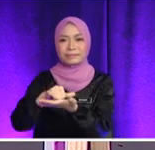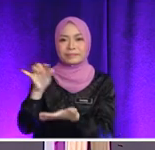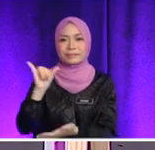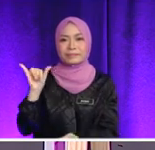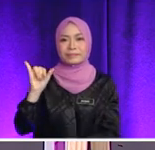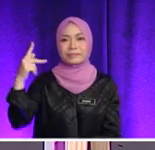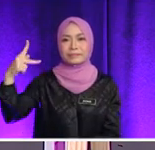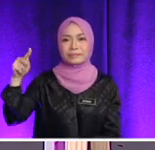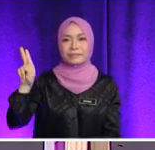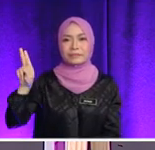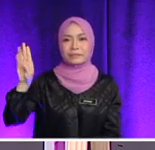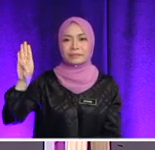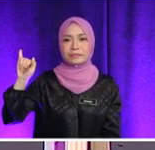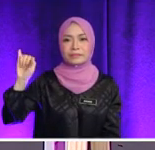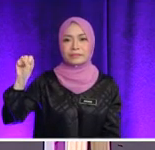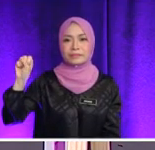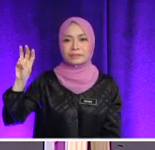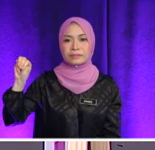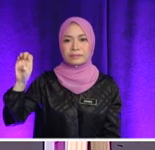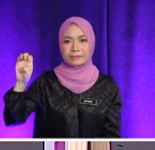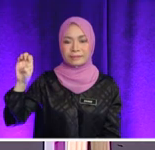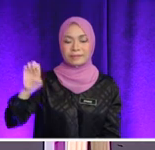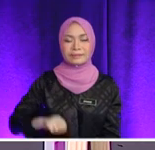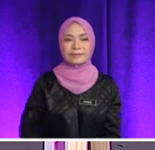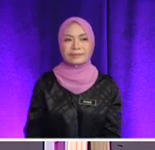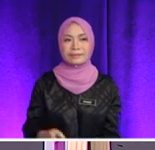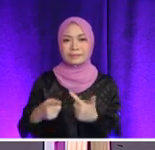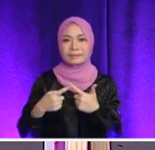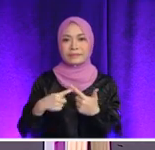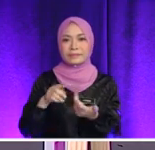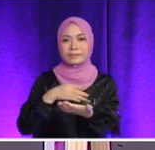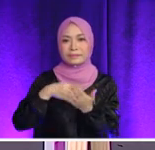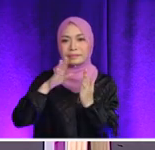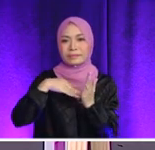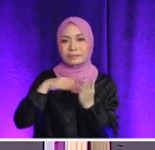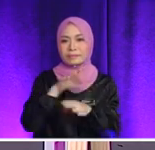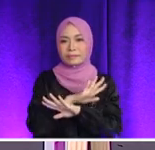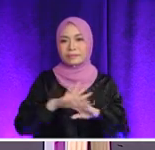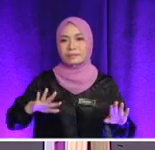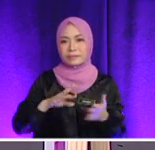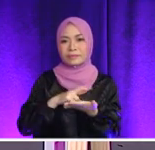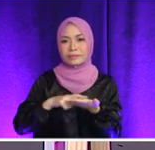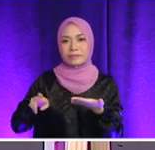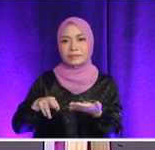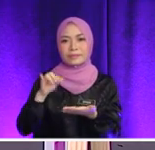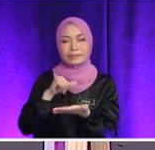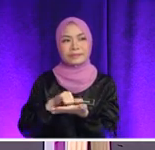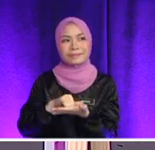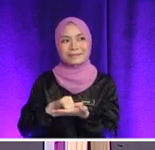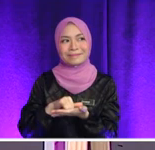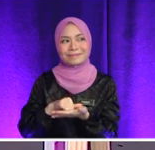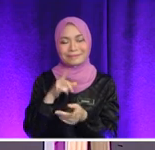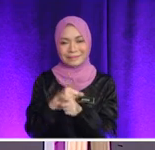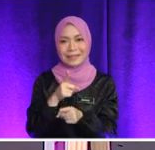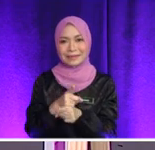tadi sebenarnya betul ya tanya ada yang sebabnya jelaskan tadi